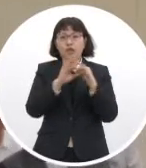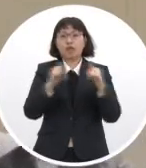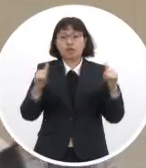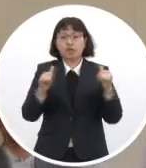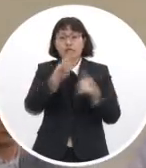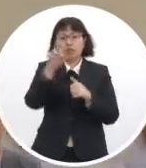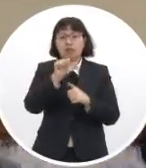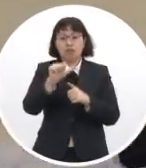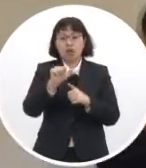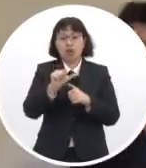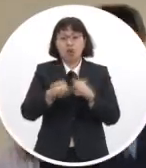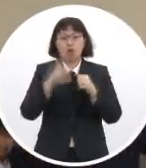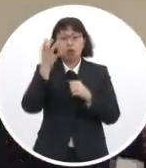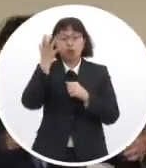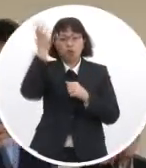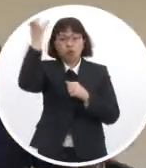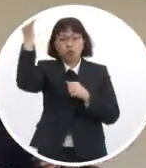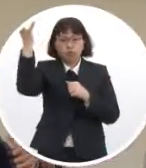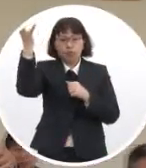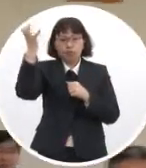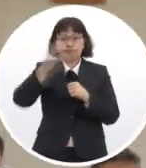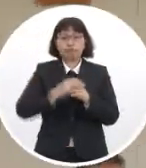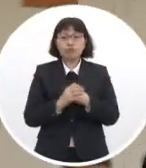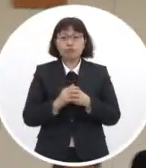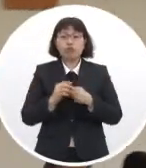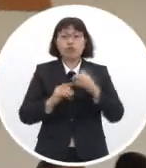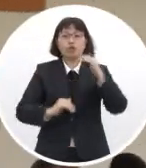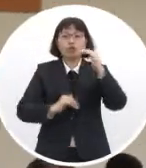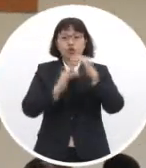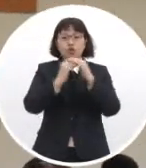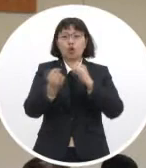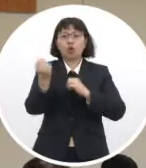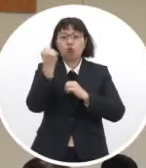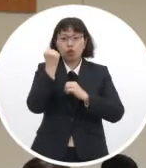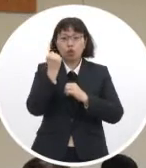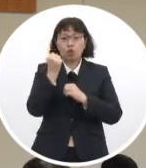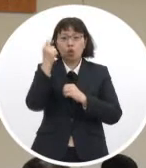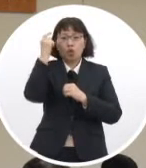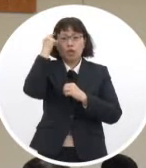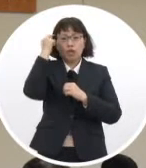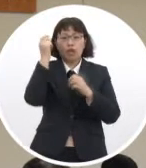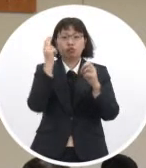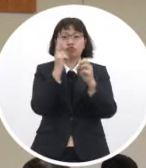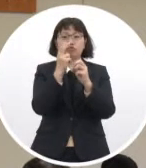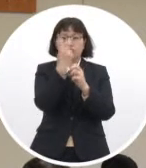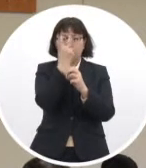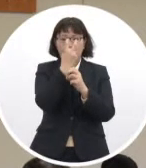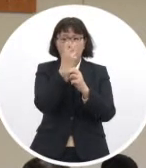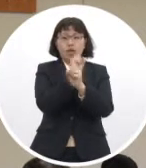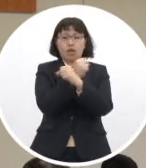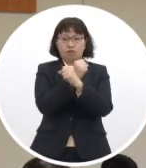見据えた鉄道ネットワークの充実強化に関する検討会議を開催しました。